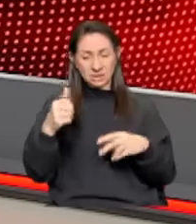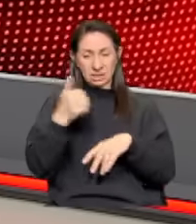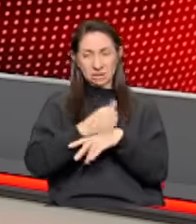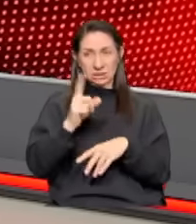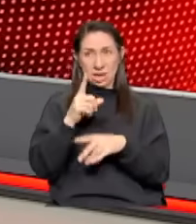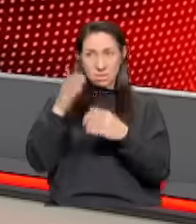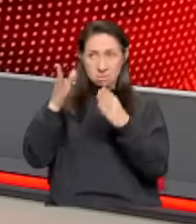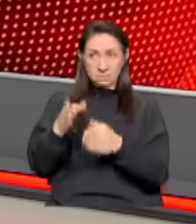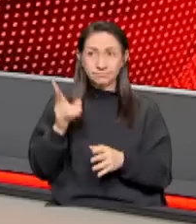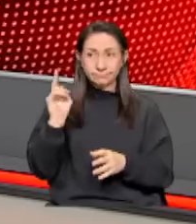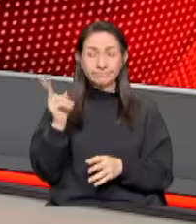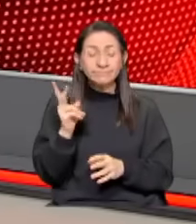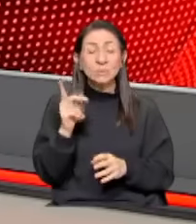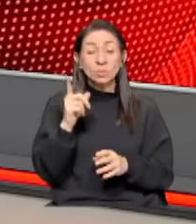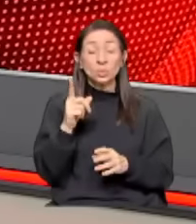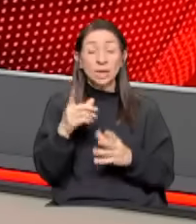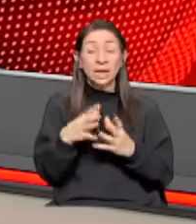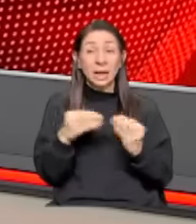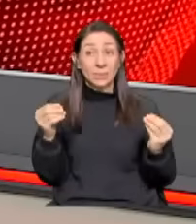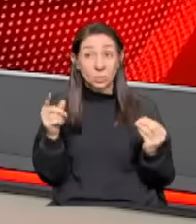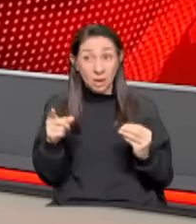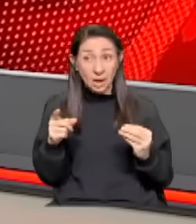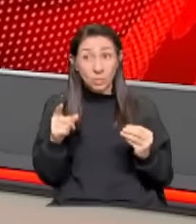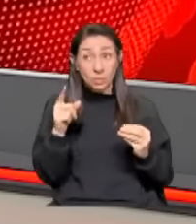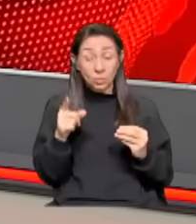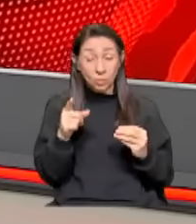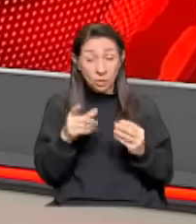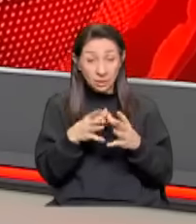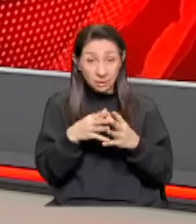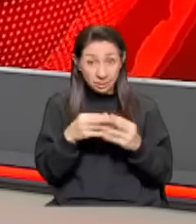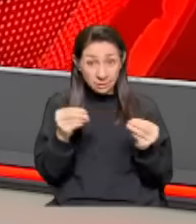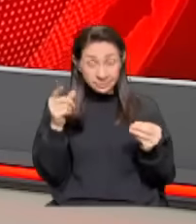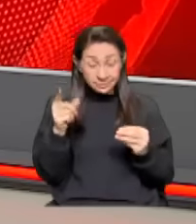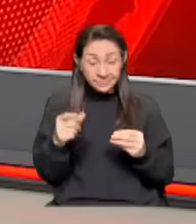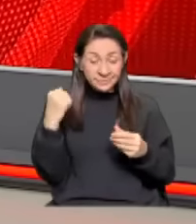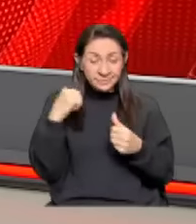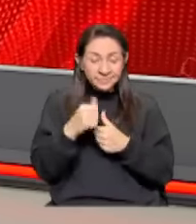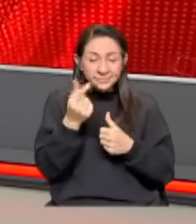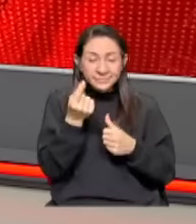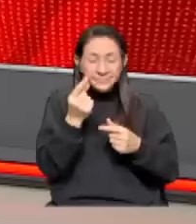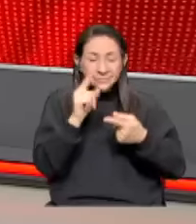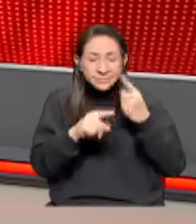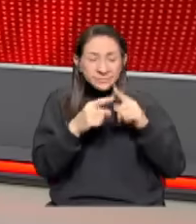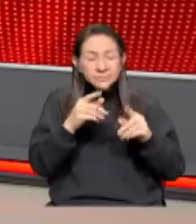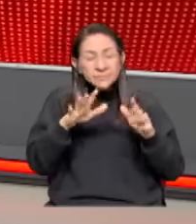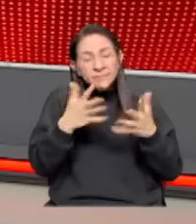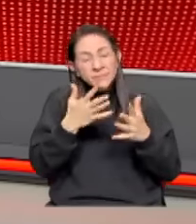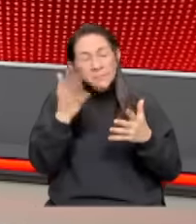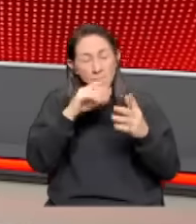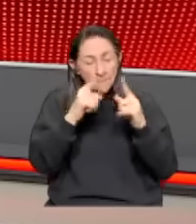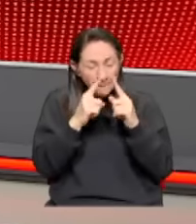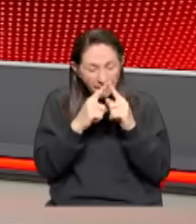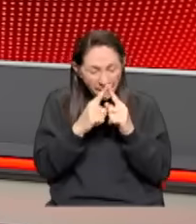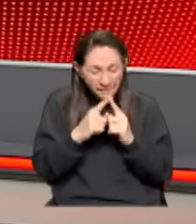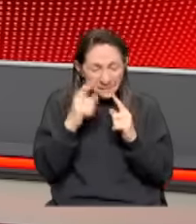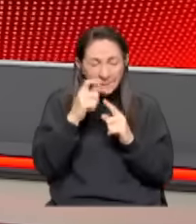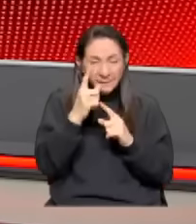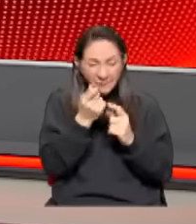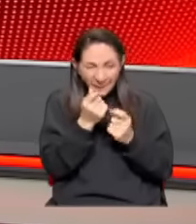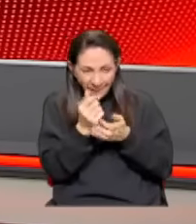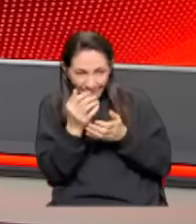iktidarından bahsediyorum. Bunu da kaybediyorlar. Ve bunu kaybederken de yine küçük siyasi veya başka hesaplar yaptılar. Bir